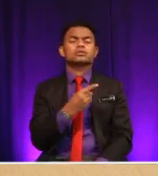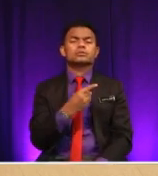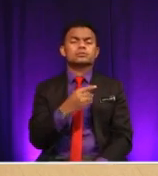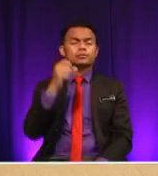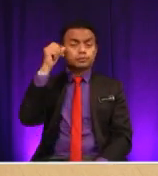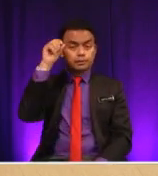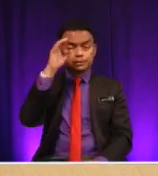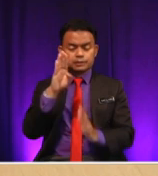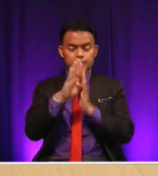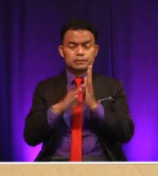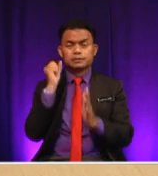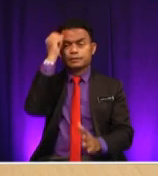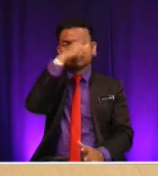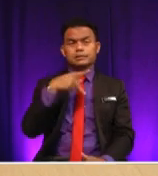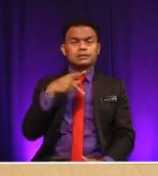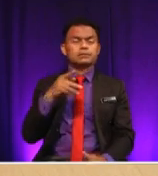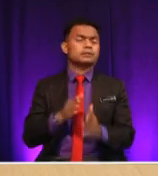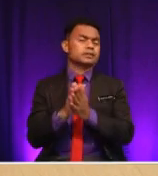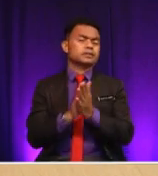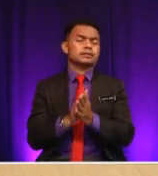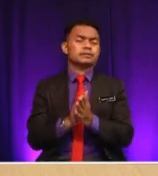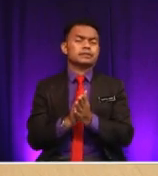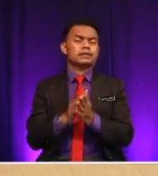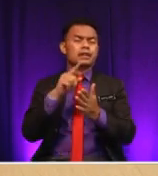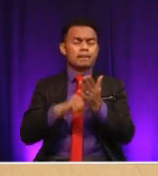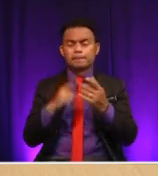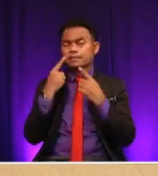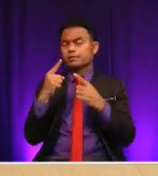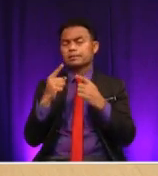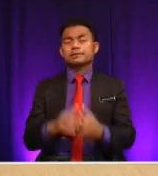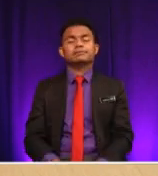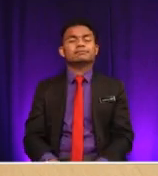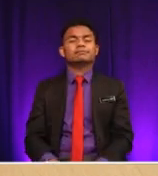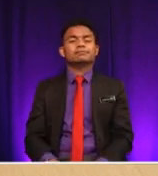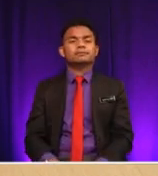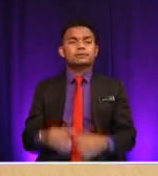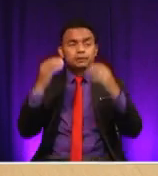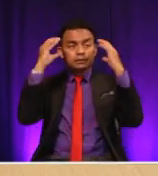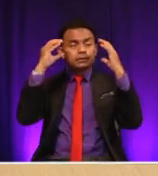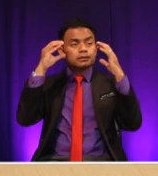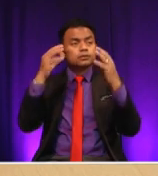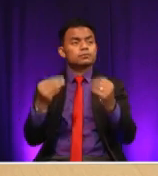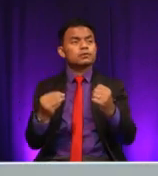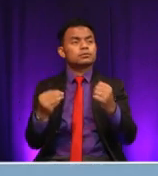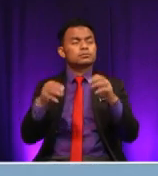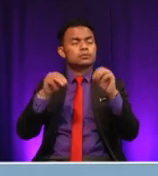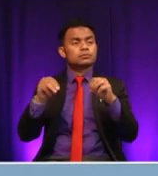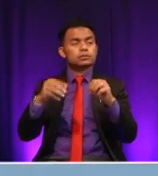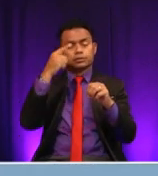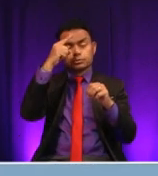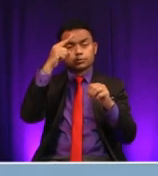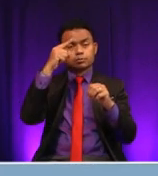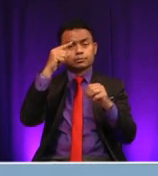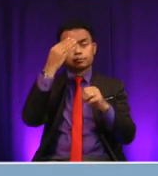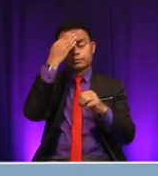kota Kenapa kita perlu bersikap rajin Apa jawaban dia juga memberikan jawaban